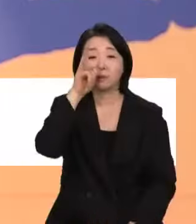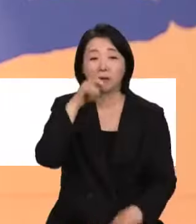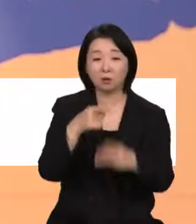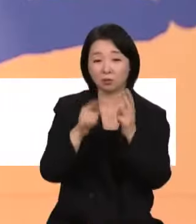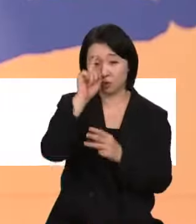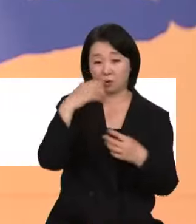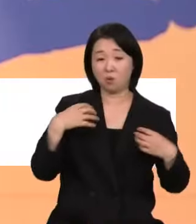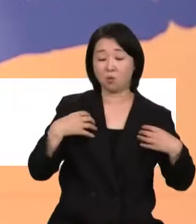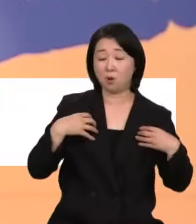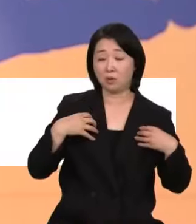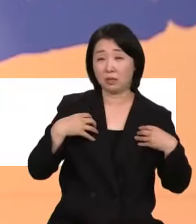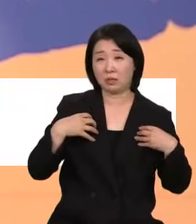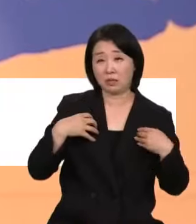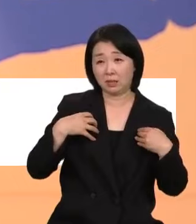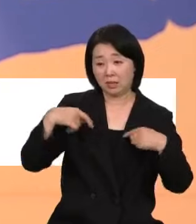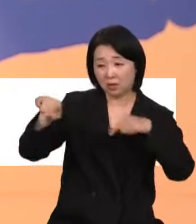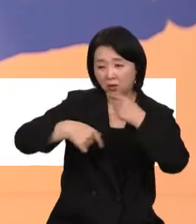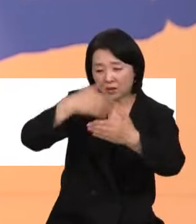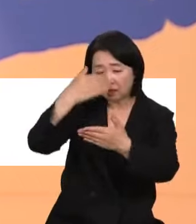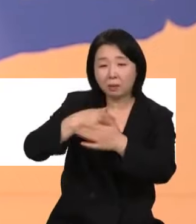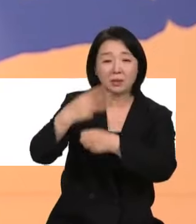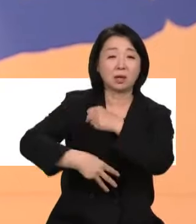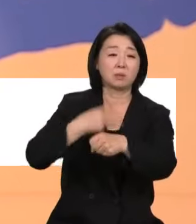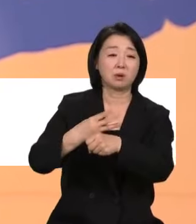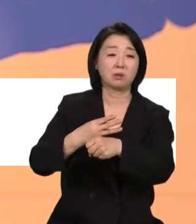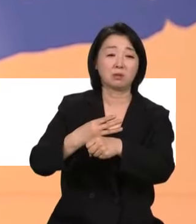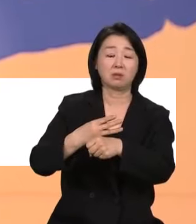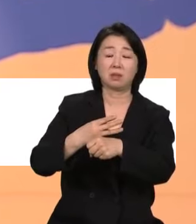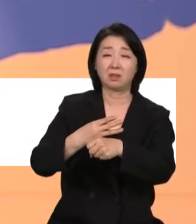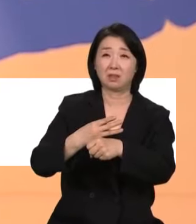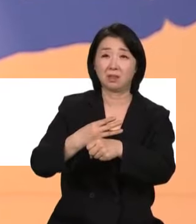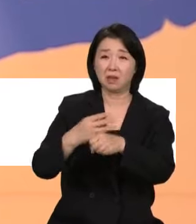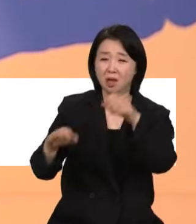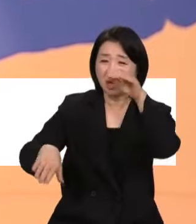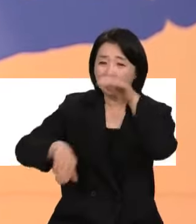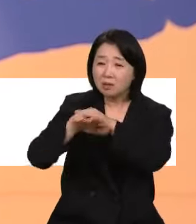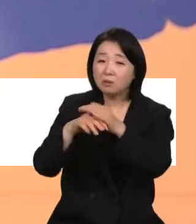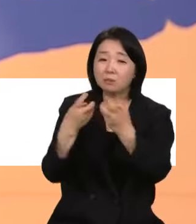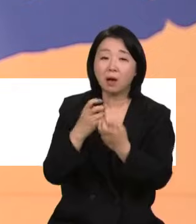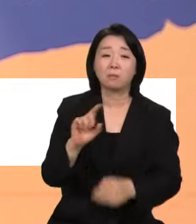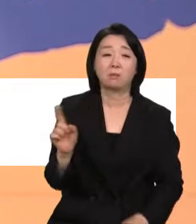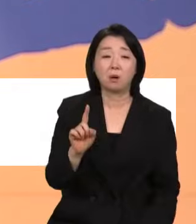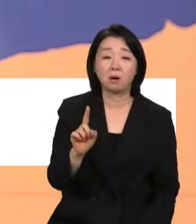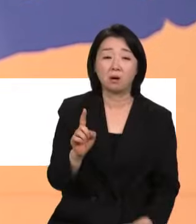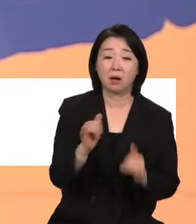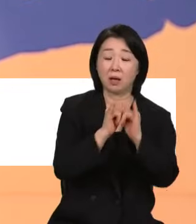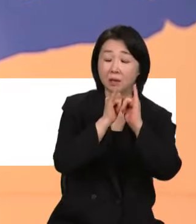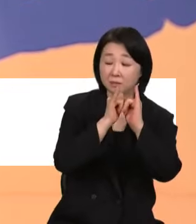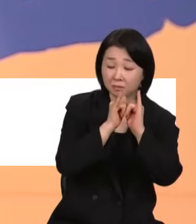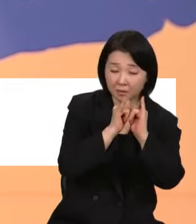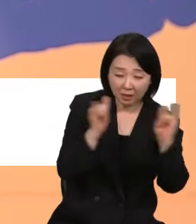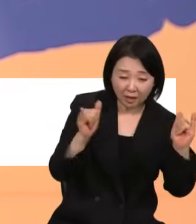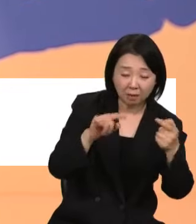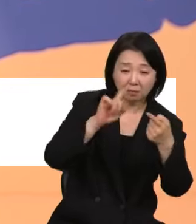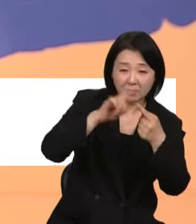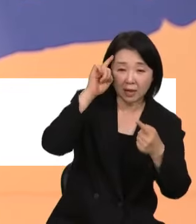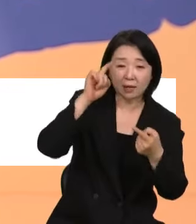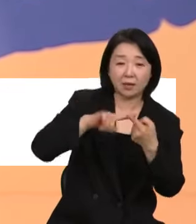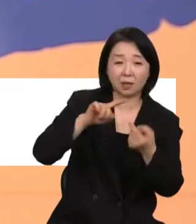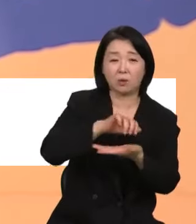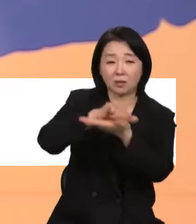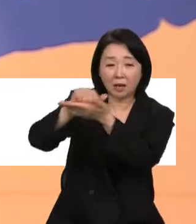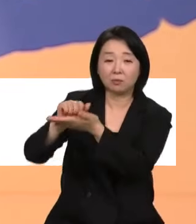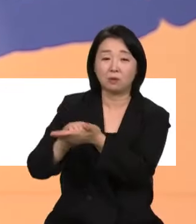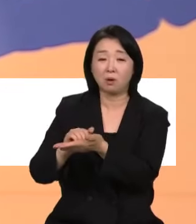남은 3년의 임기를 채울 수 있는 유일한 길은 민심을 받들어 반노동 정책을